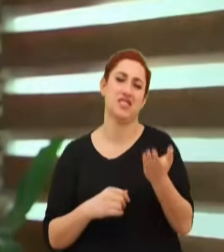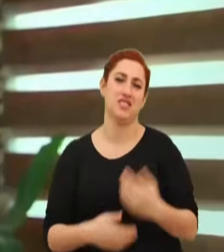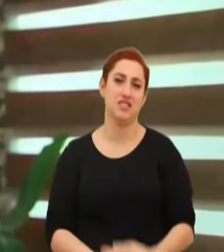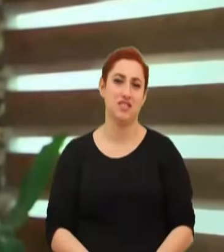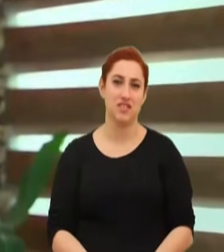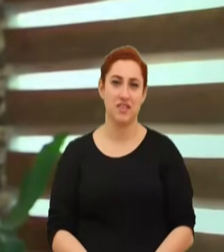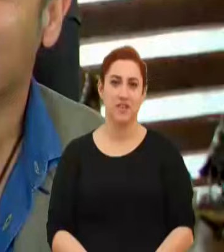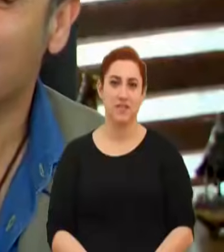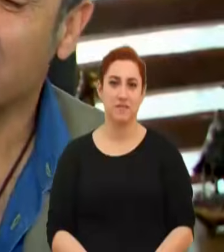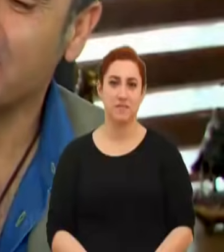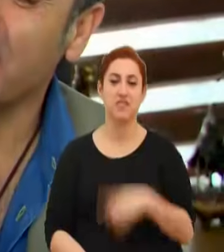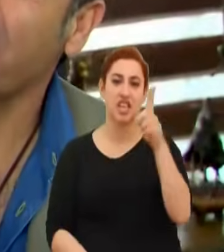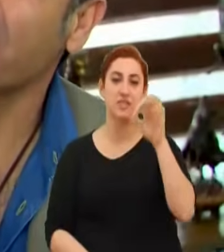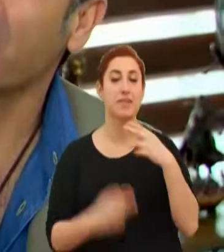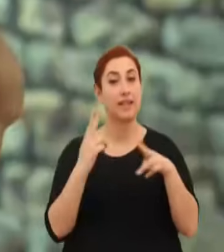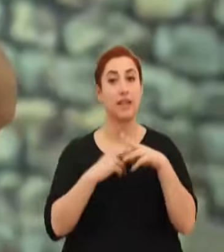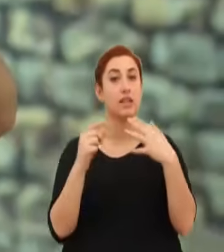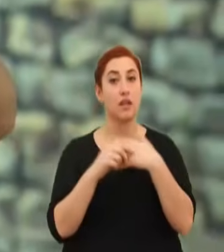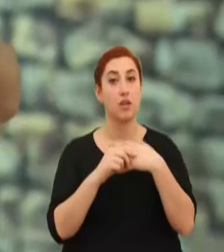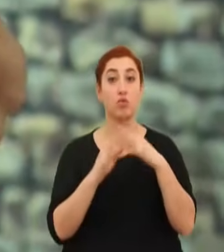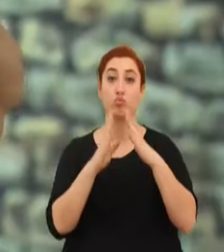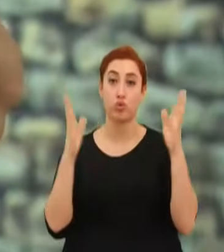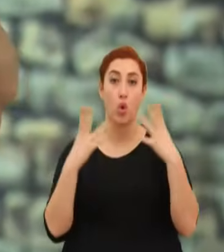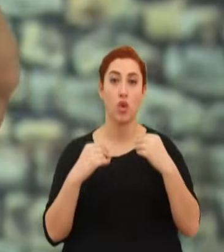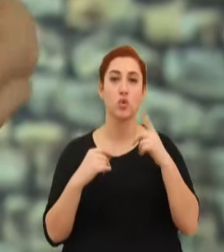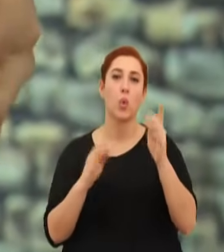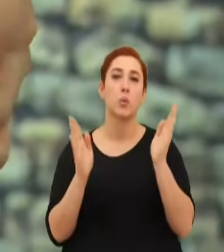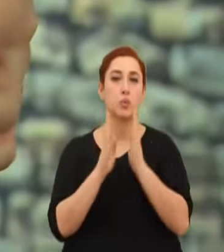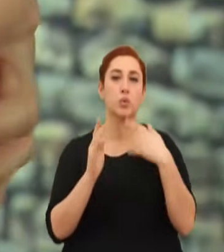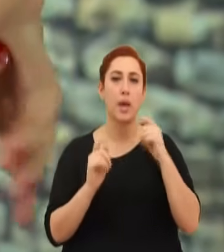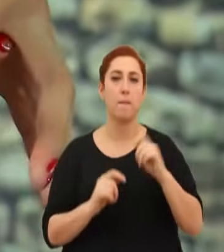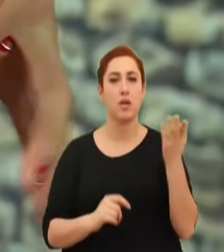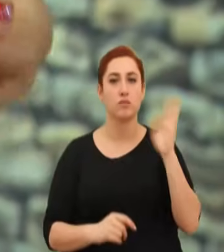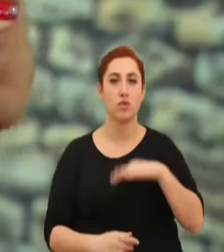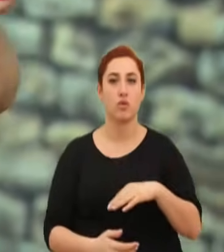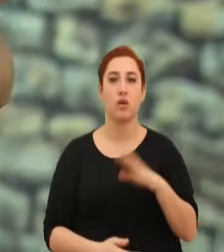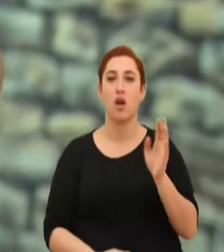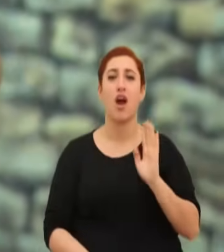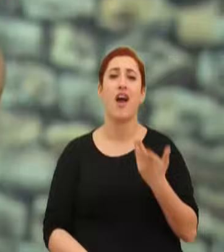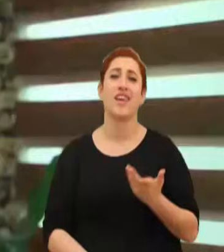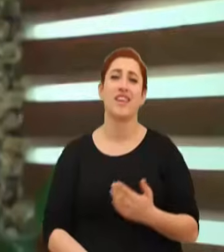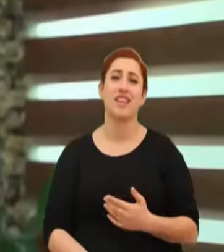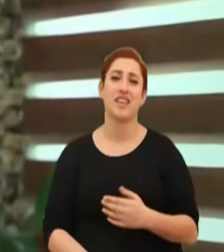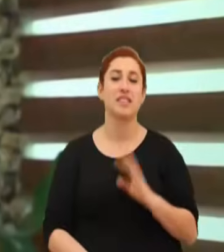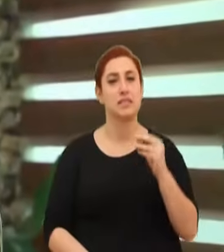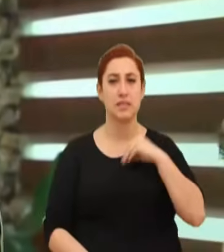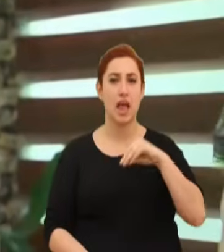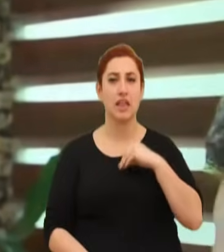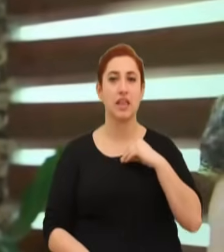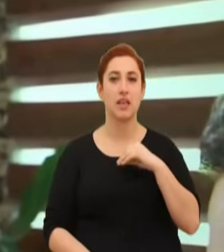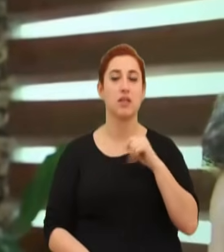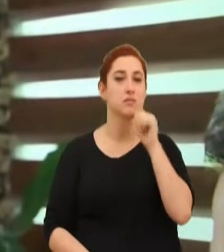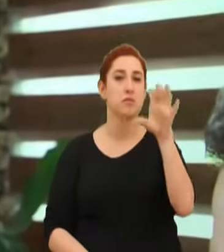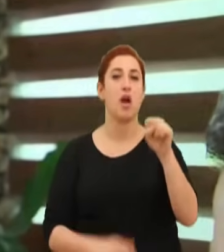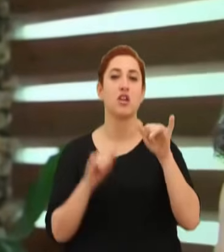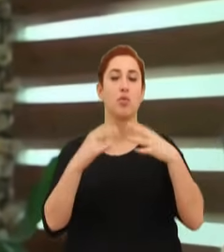tane. Sen şimdi dene parmağına. Büyük gelecektir o. Onu küçülttürürüm ben sonra. Ay sanki